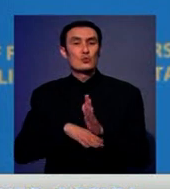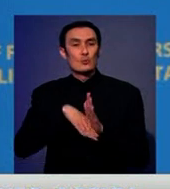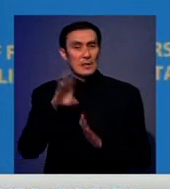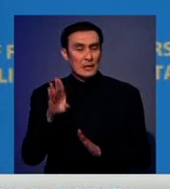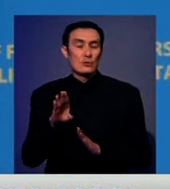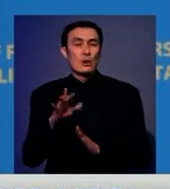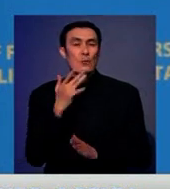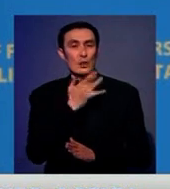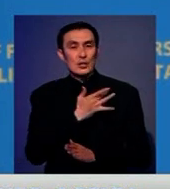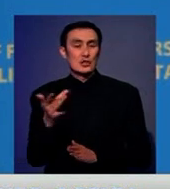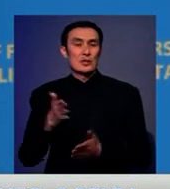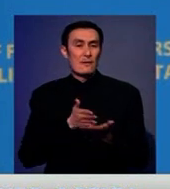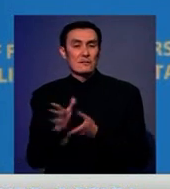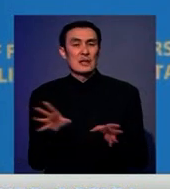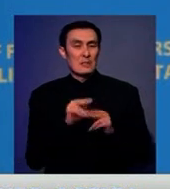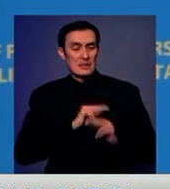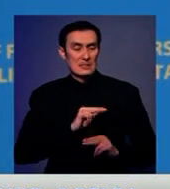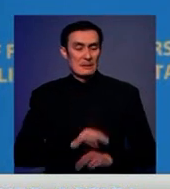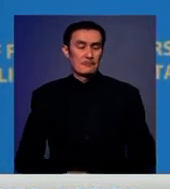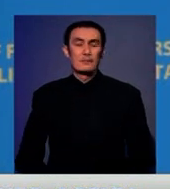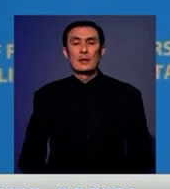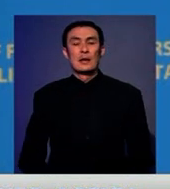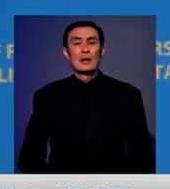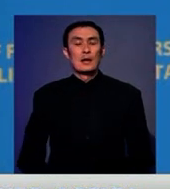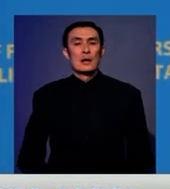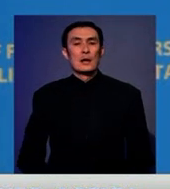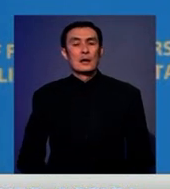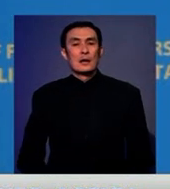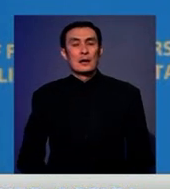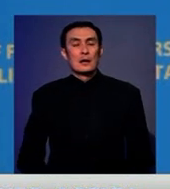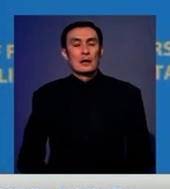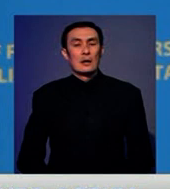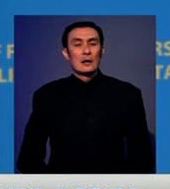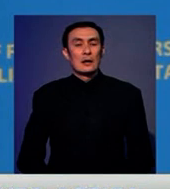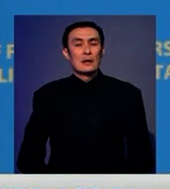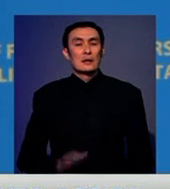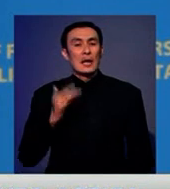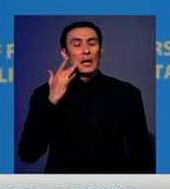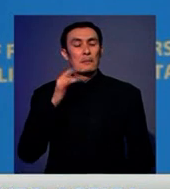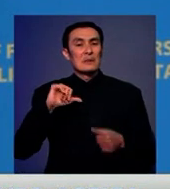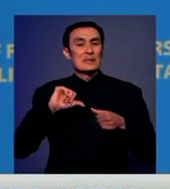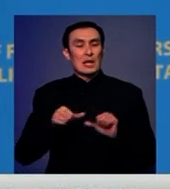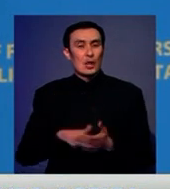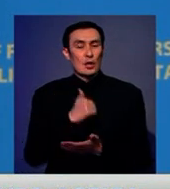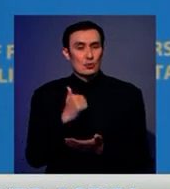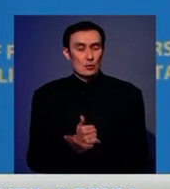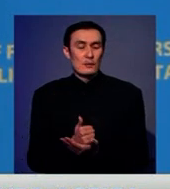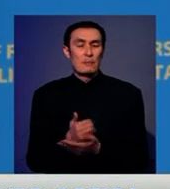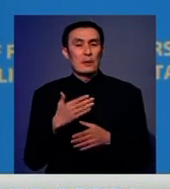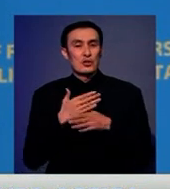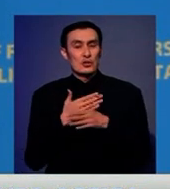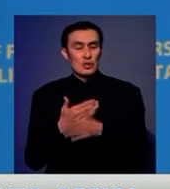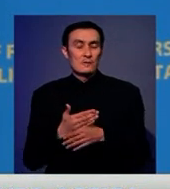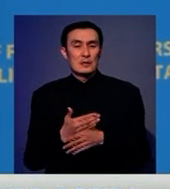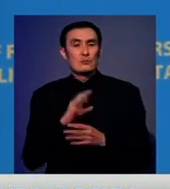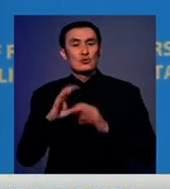углублению политического взаимодействия. Никосия на постоянной основе поддерживает международные